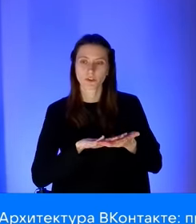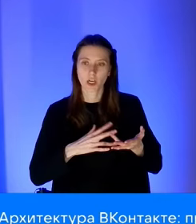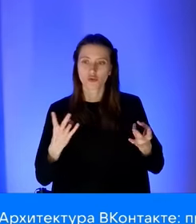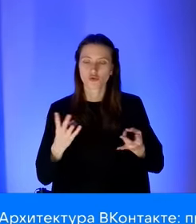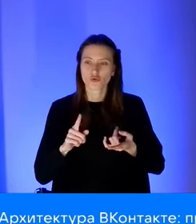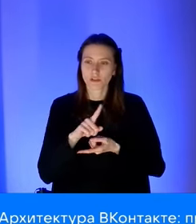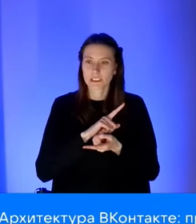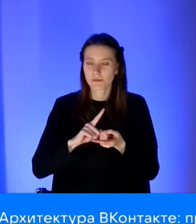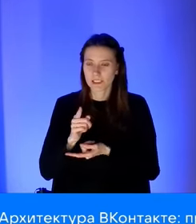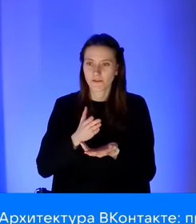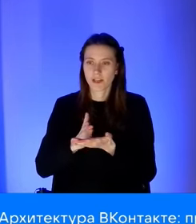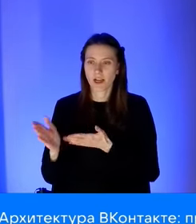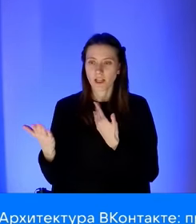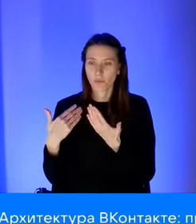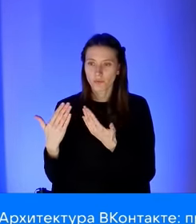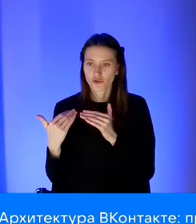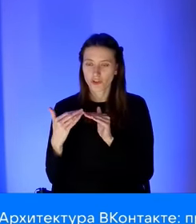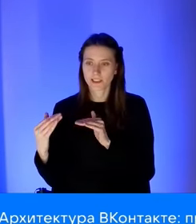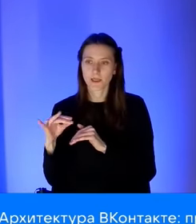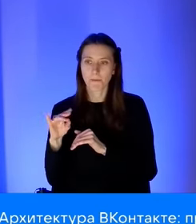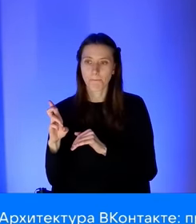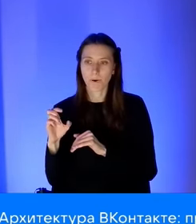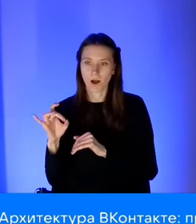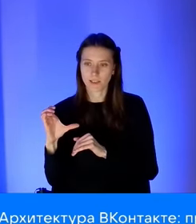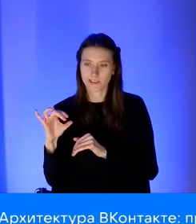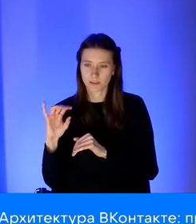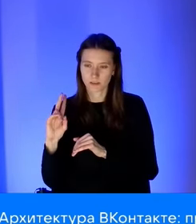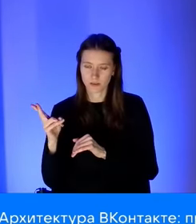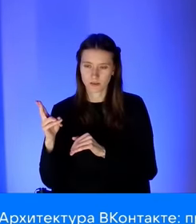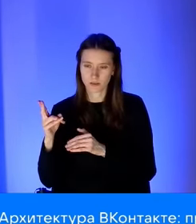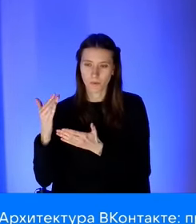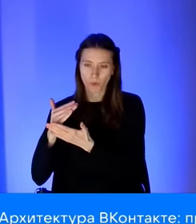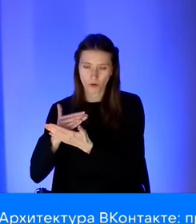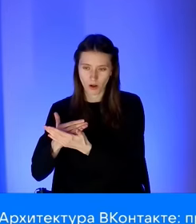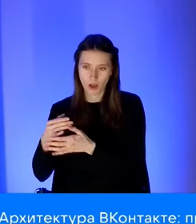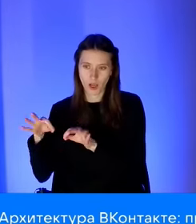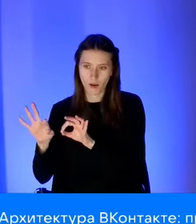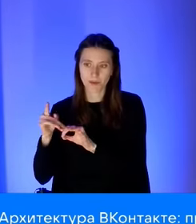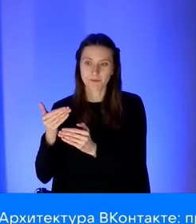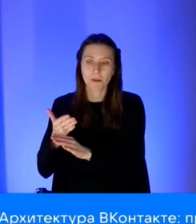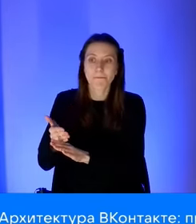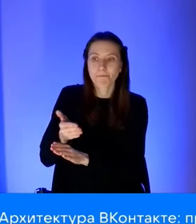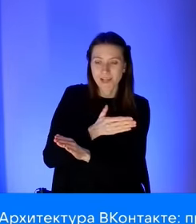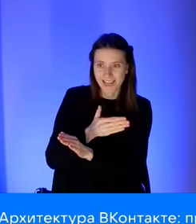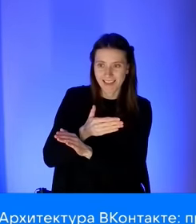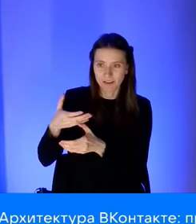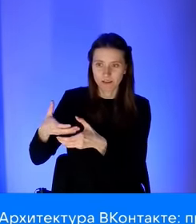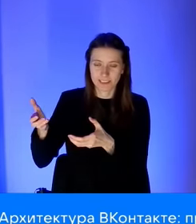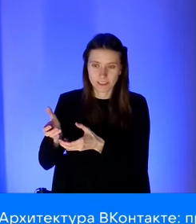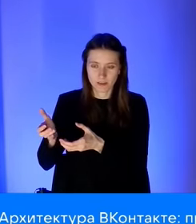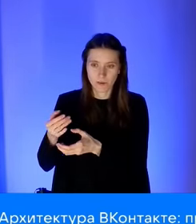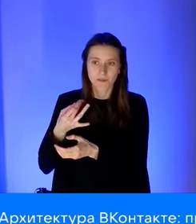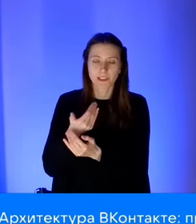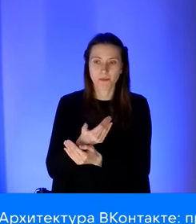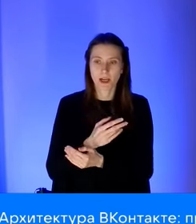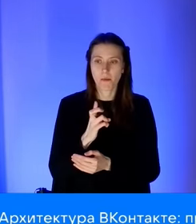и поставили Барсик уже перед диском и теперь база данных не пишет